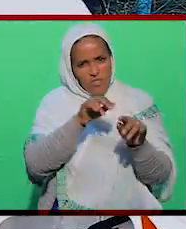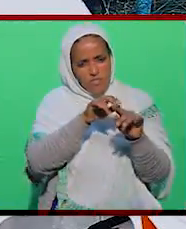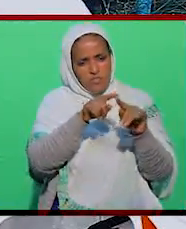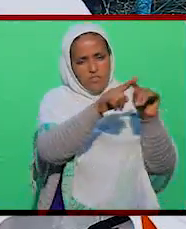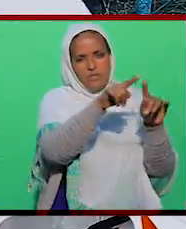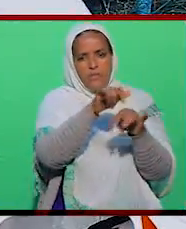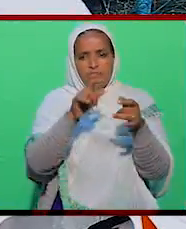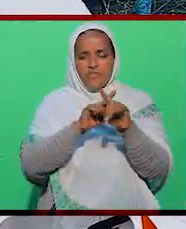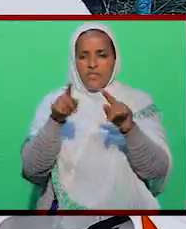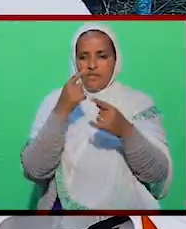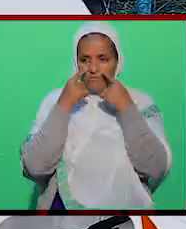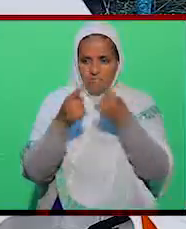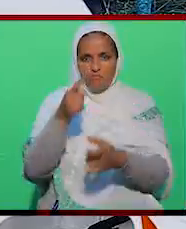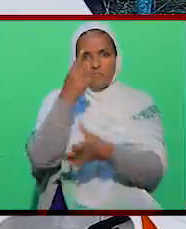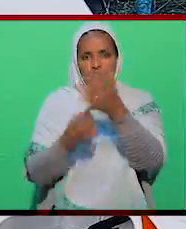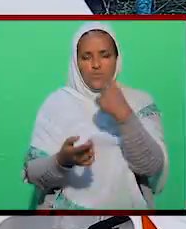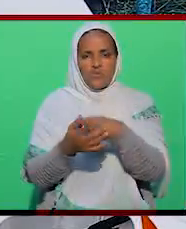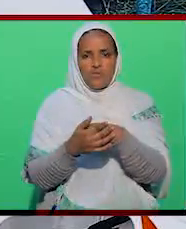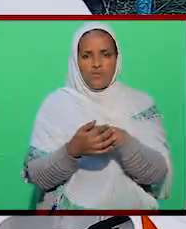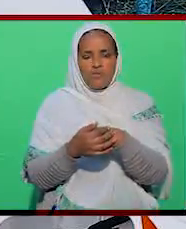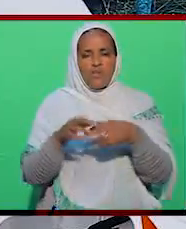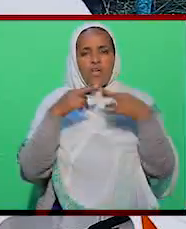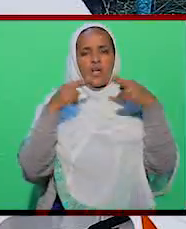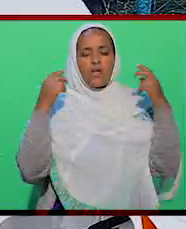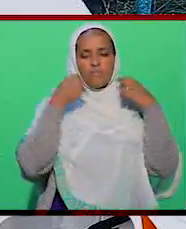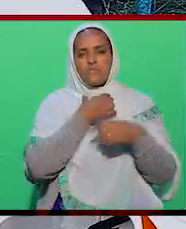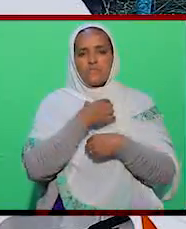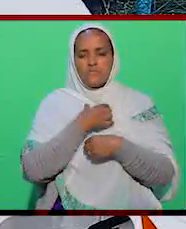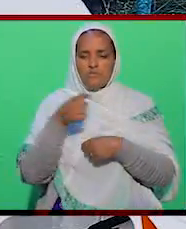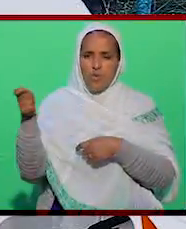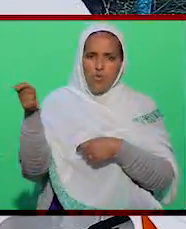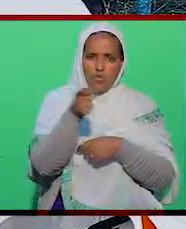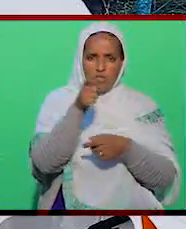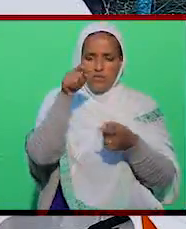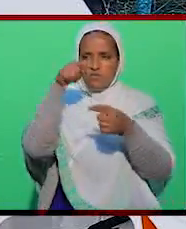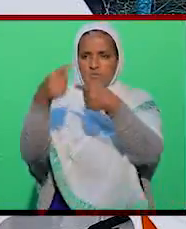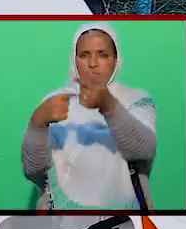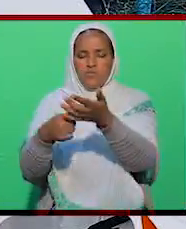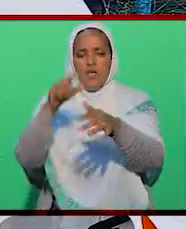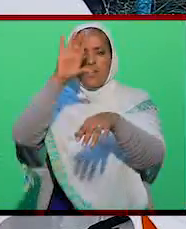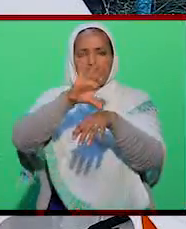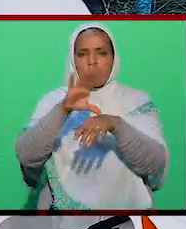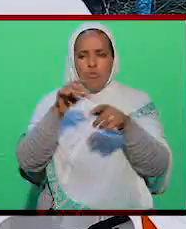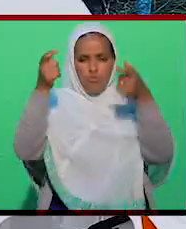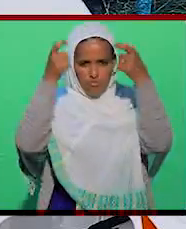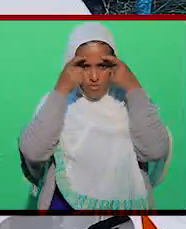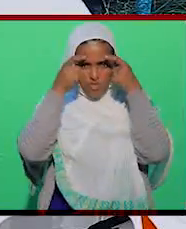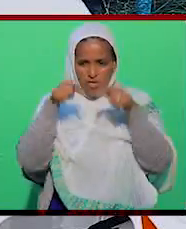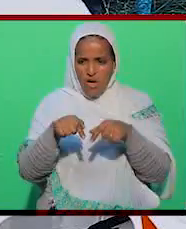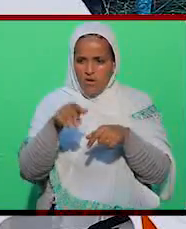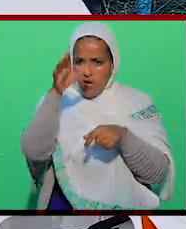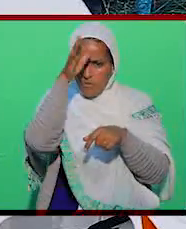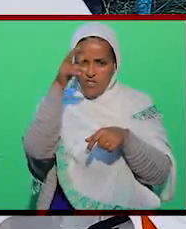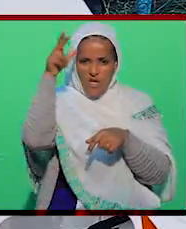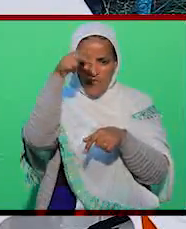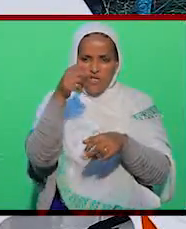በቃ ግን ለይታ ነው ገመድ አንገቷ አስገብቶ በፈረስ እየጎተተ ወሰዳት እና የገዳሙ መነኮሳት አባታችን